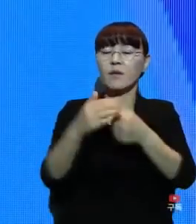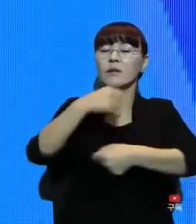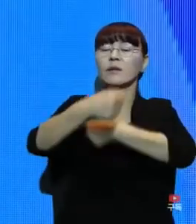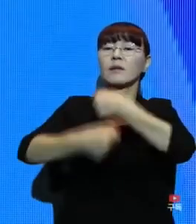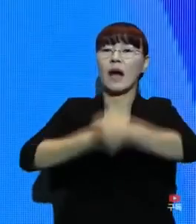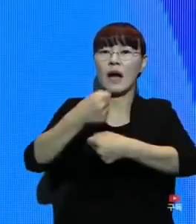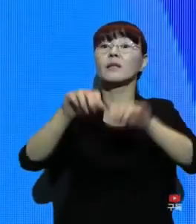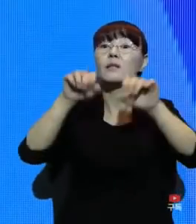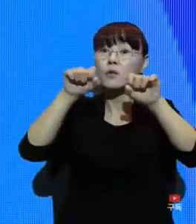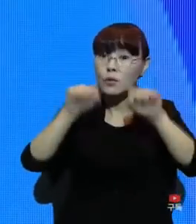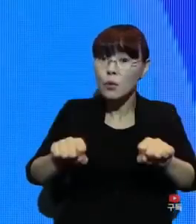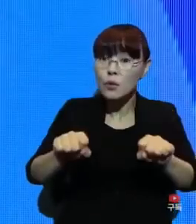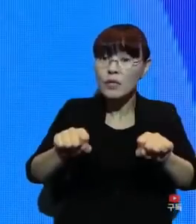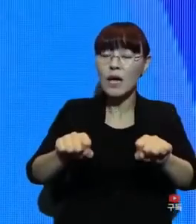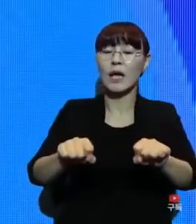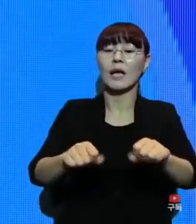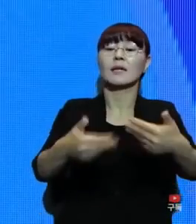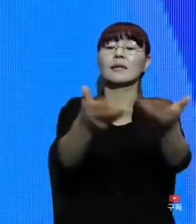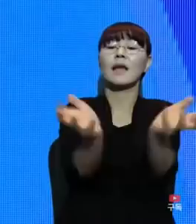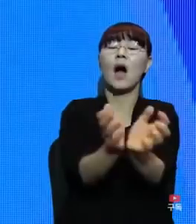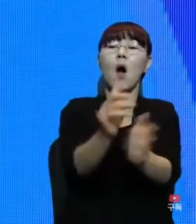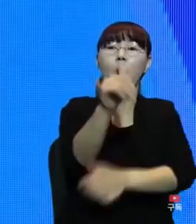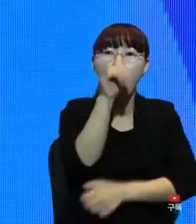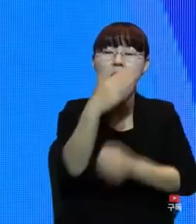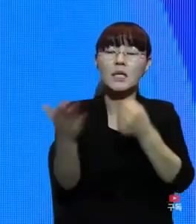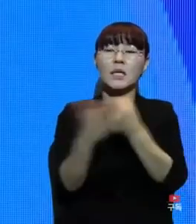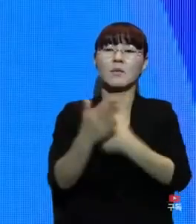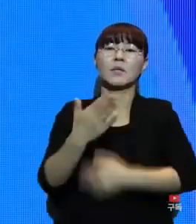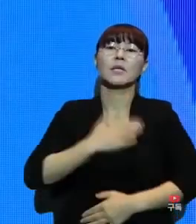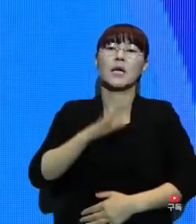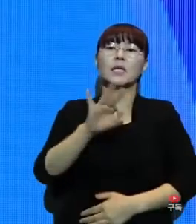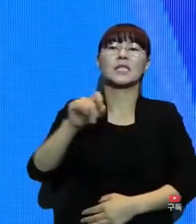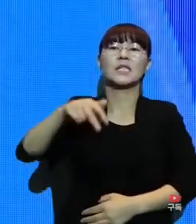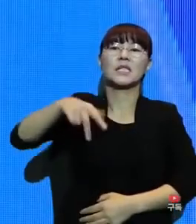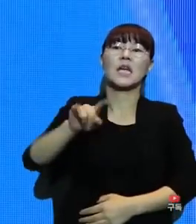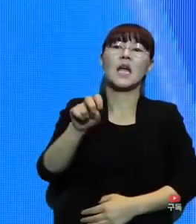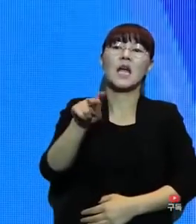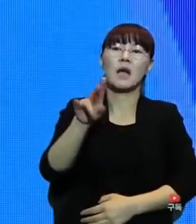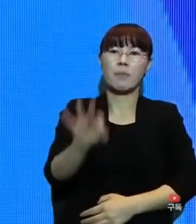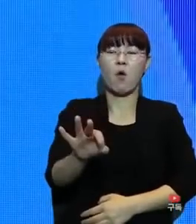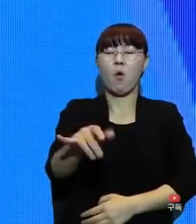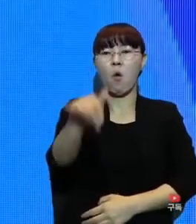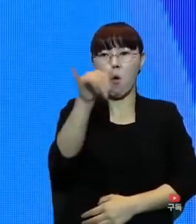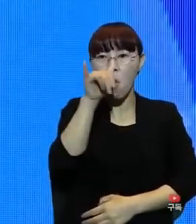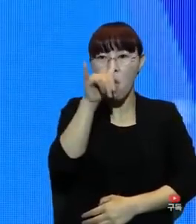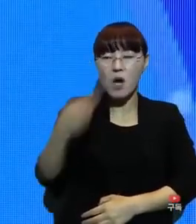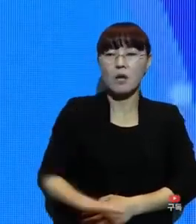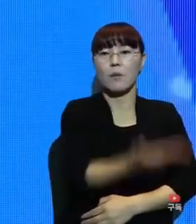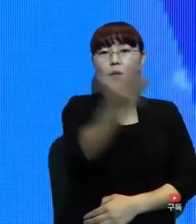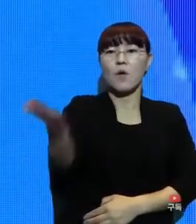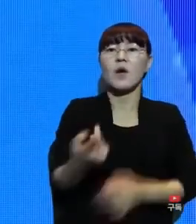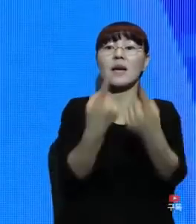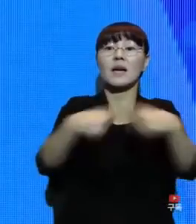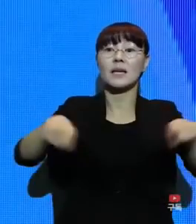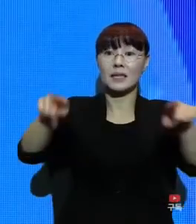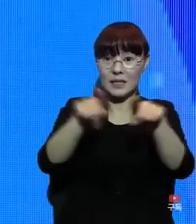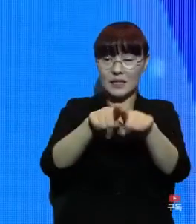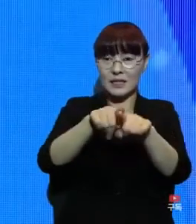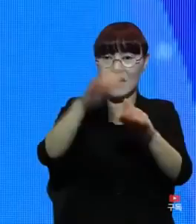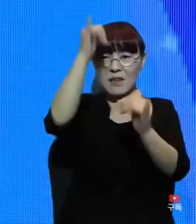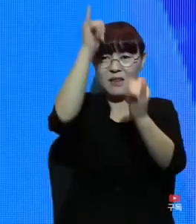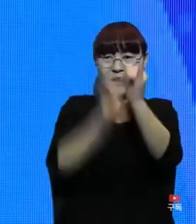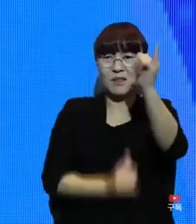여러분의 있기 때문에 쳐 이재명 의 현재가 있습니다 여러분과 함께 역대 최고의